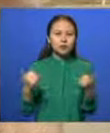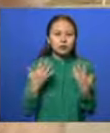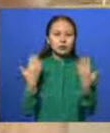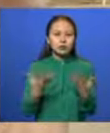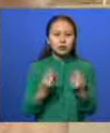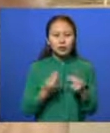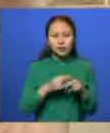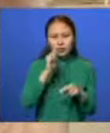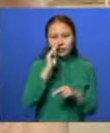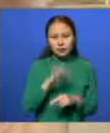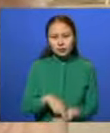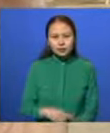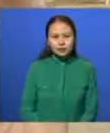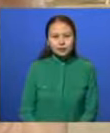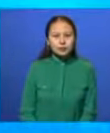жіберілген қателіктері болып отыр.